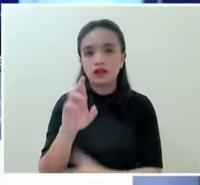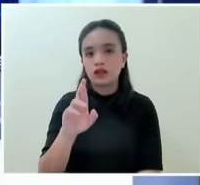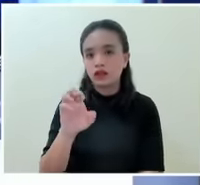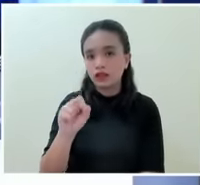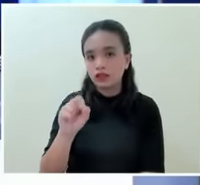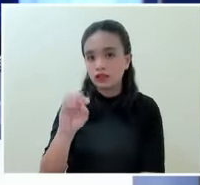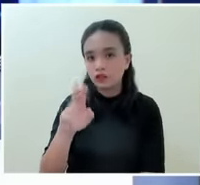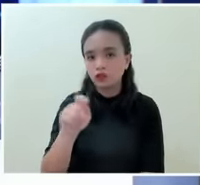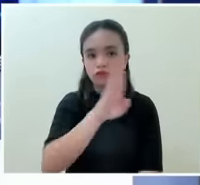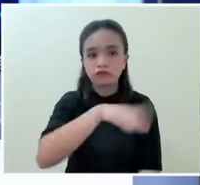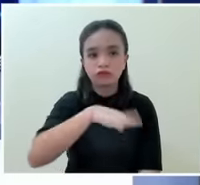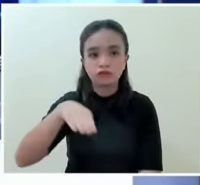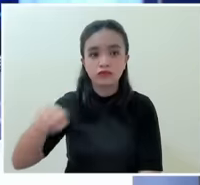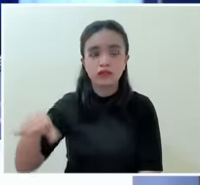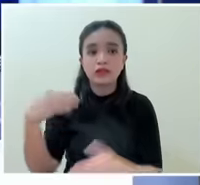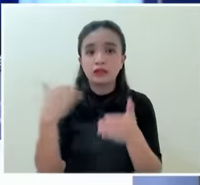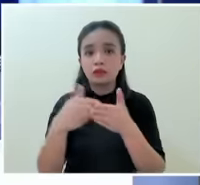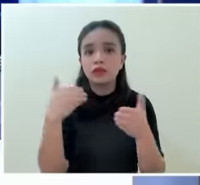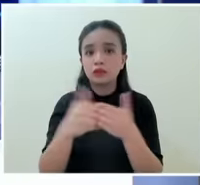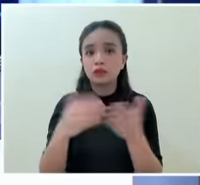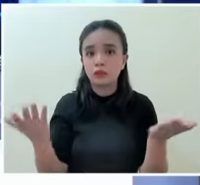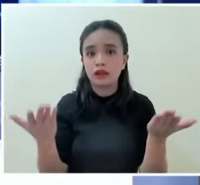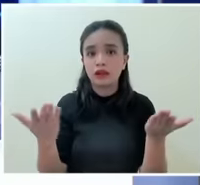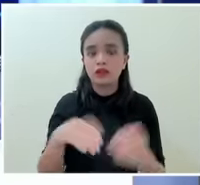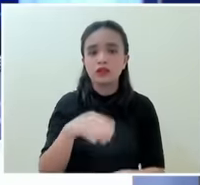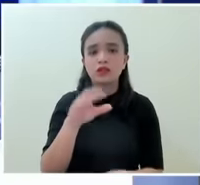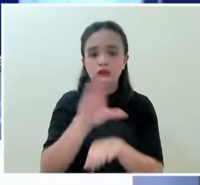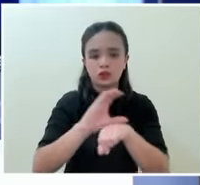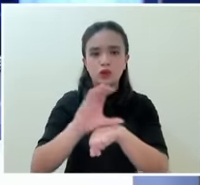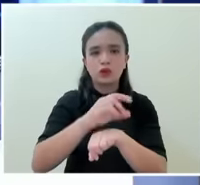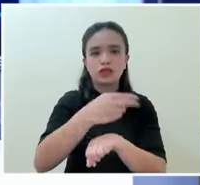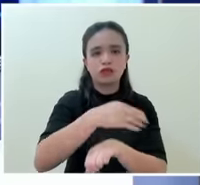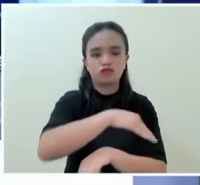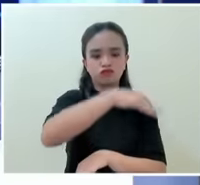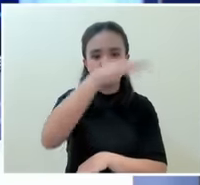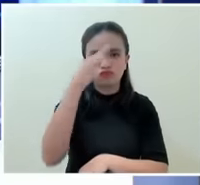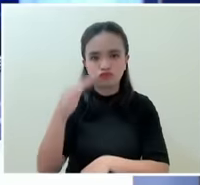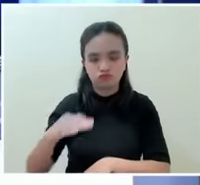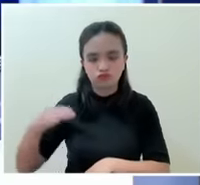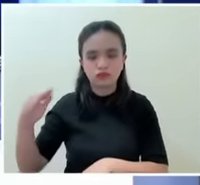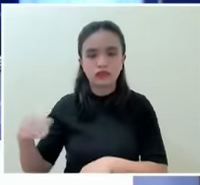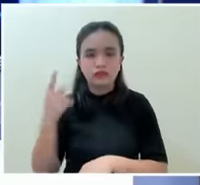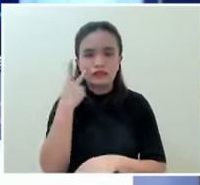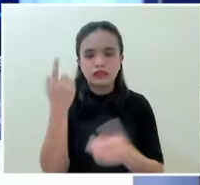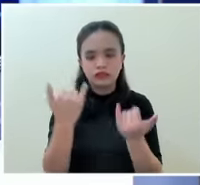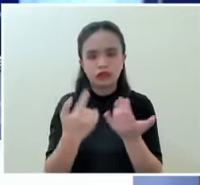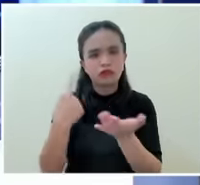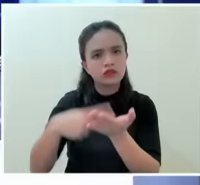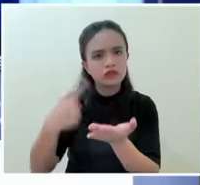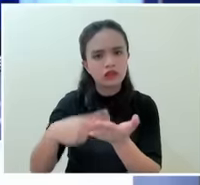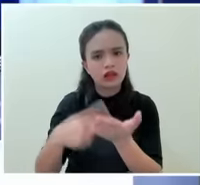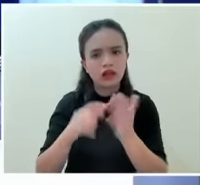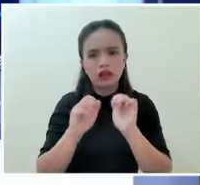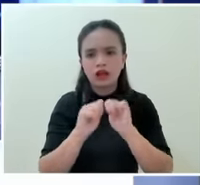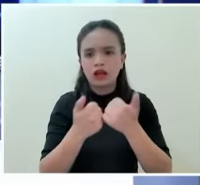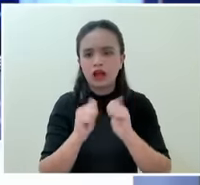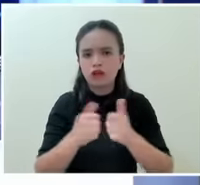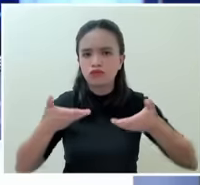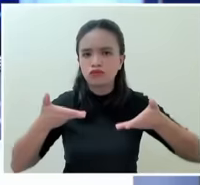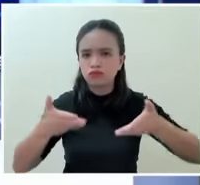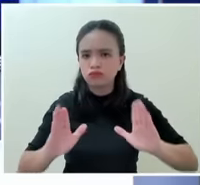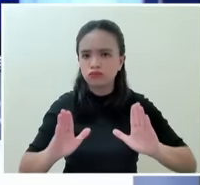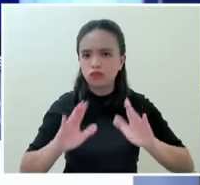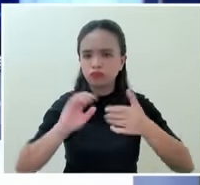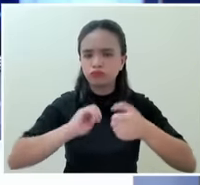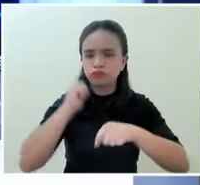na nasa paanan mismo ng Chocolate Hills. At usap-usapan sa social media kung paano napayagan ang pagtatayo